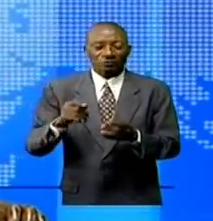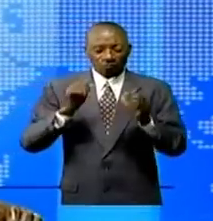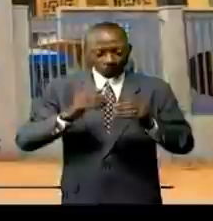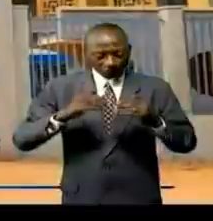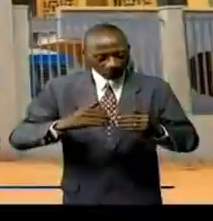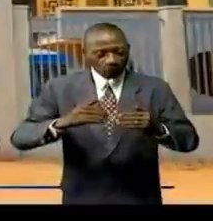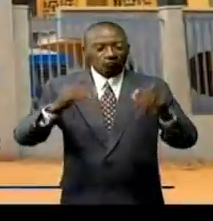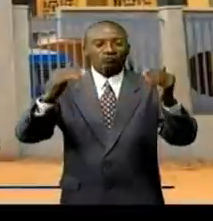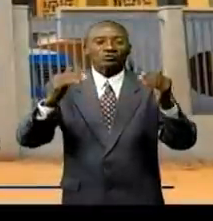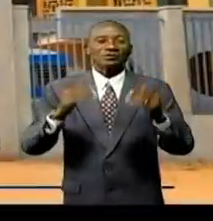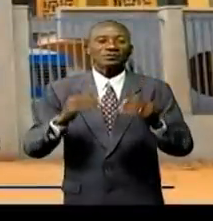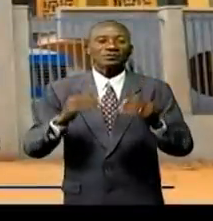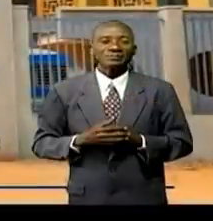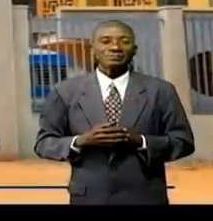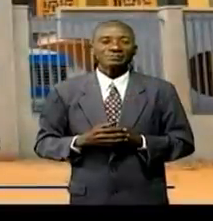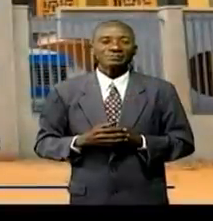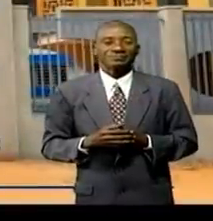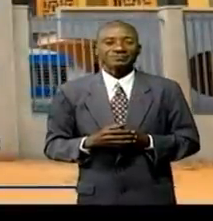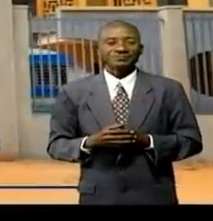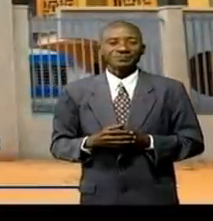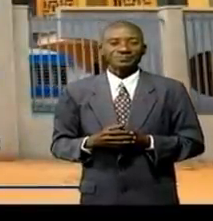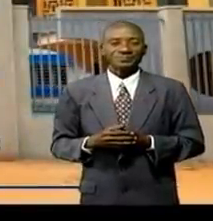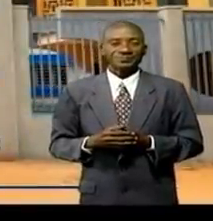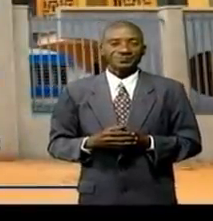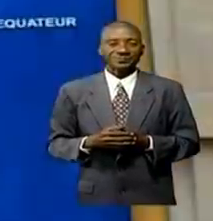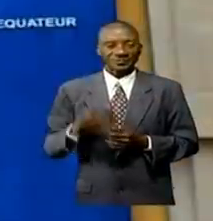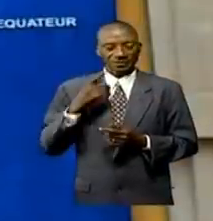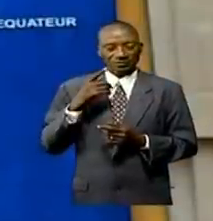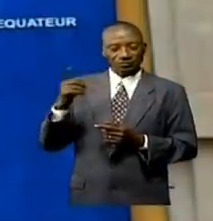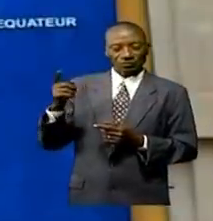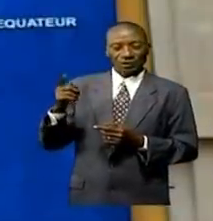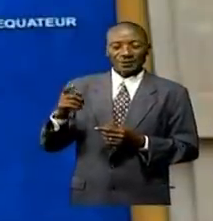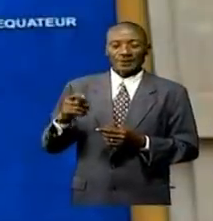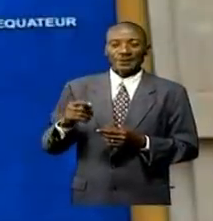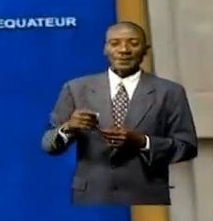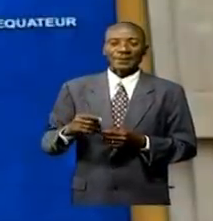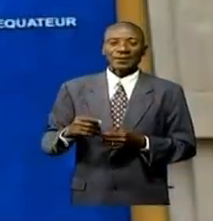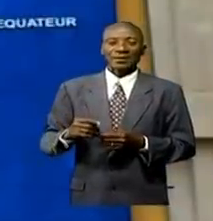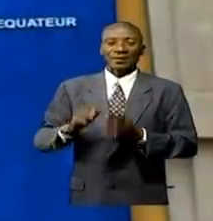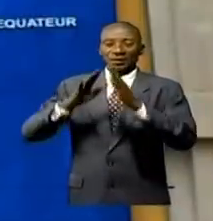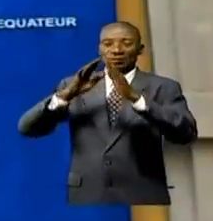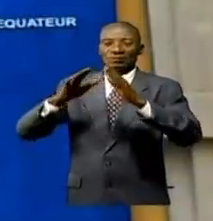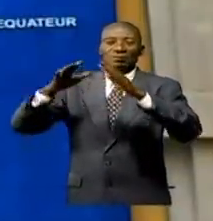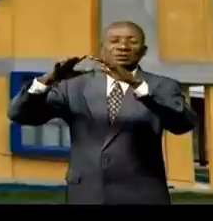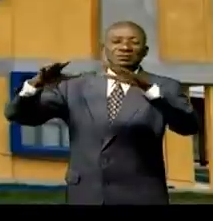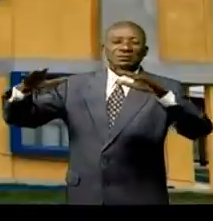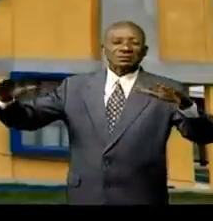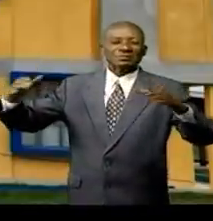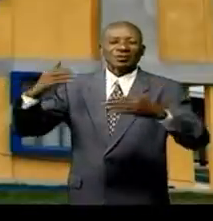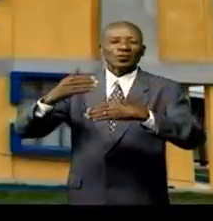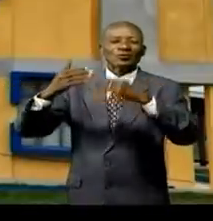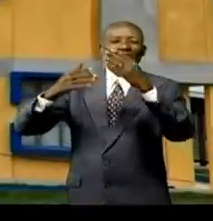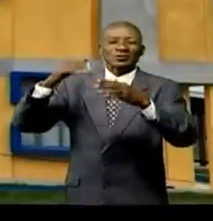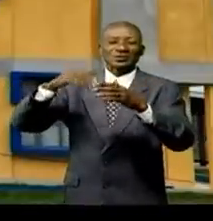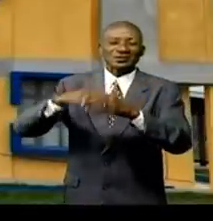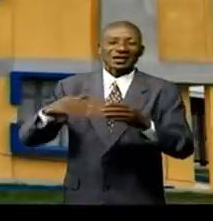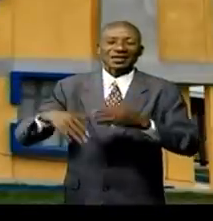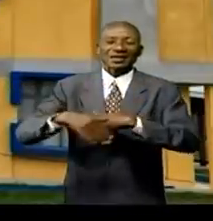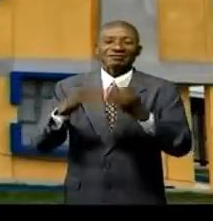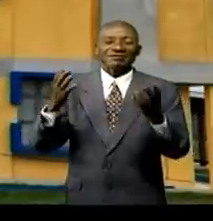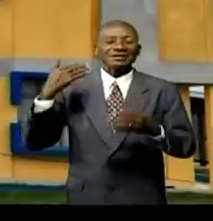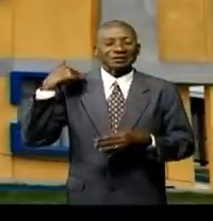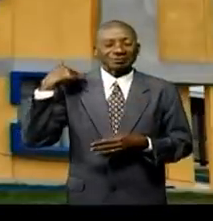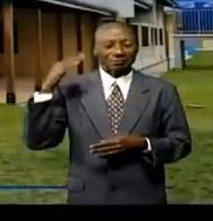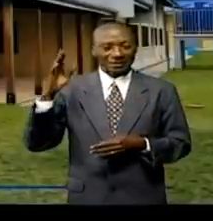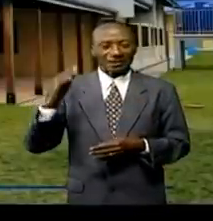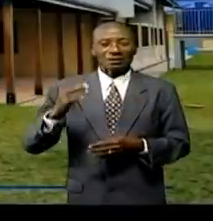reportage. Cet imposant bâtiment construit est de l'Institut national de préparation professionnelle Mbandaka, fruit de la